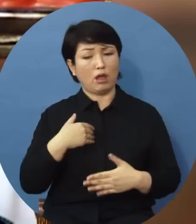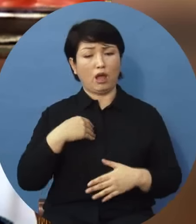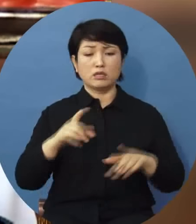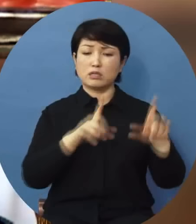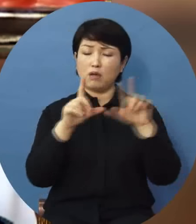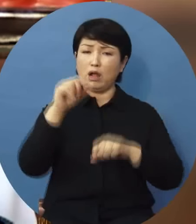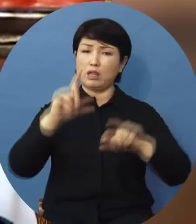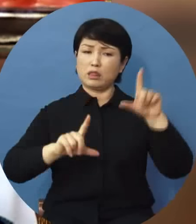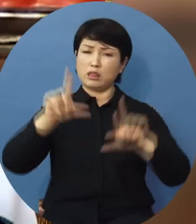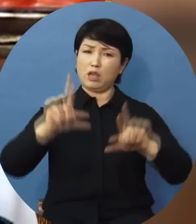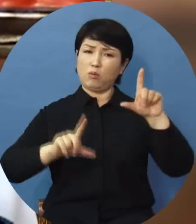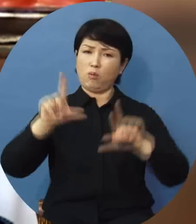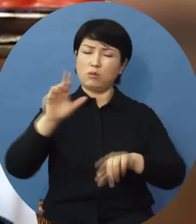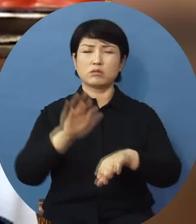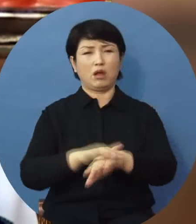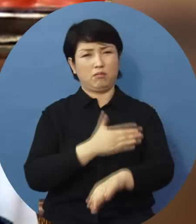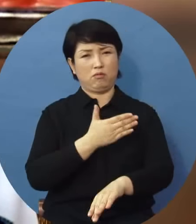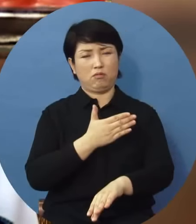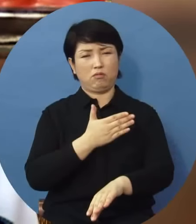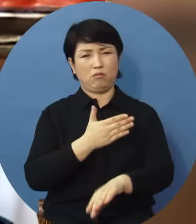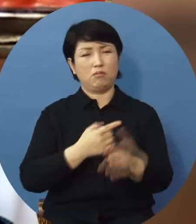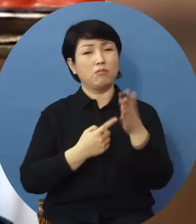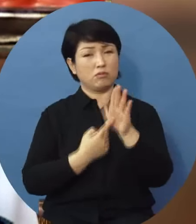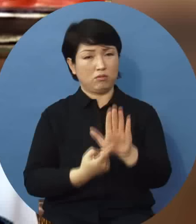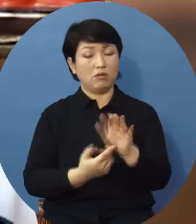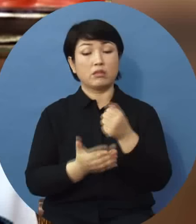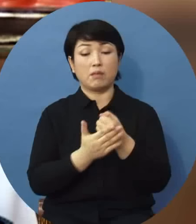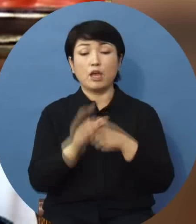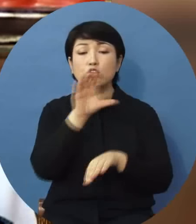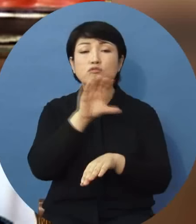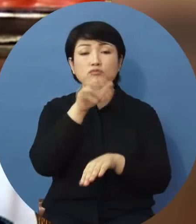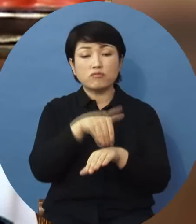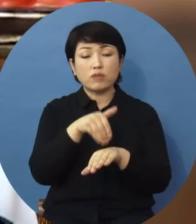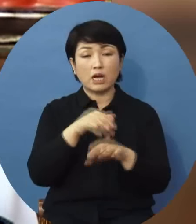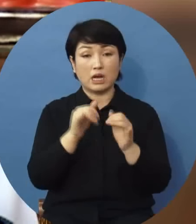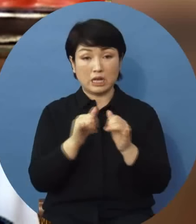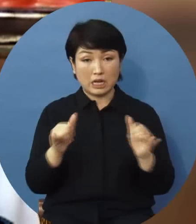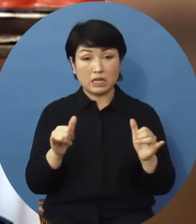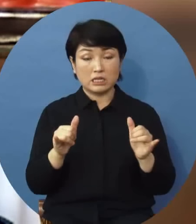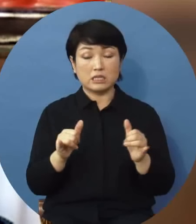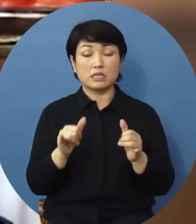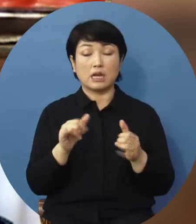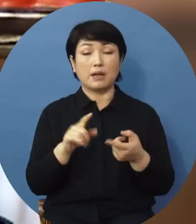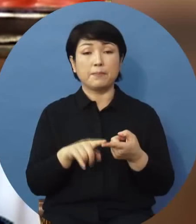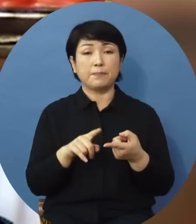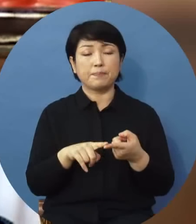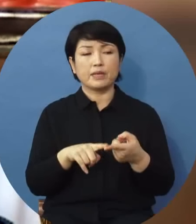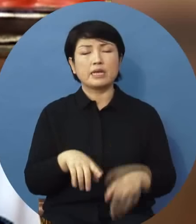태도가 잘못될 수밖에 없다. 그래서 우리가 수행을 할 때는 제일 중요한